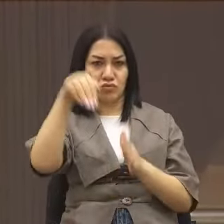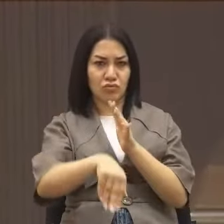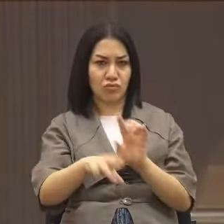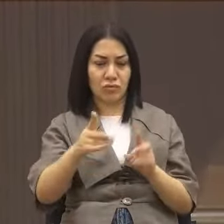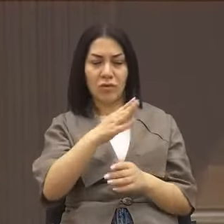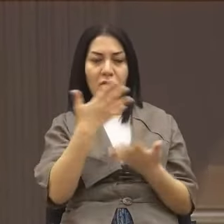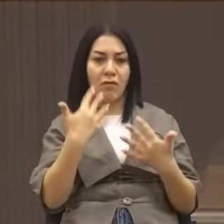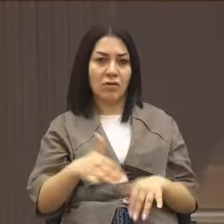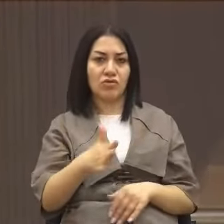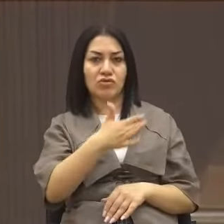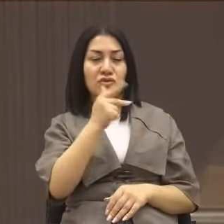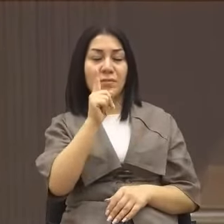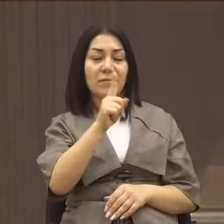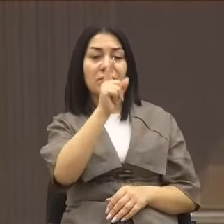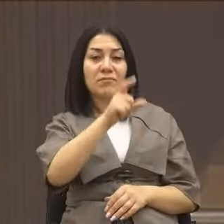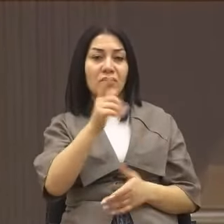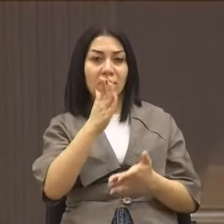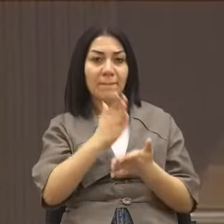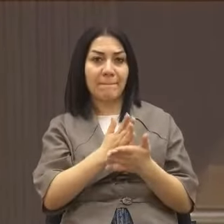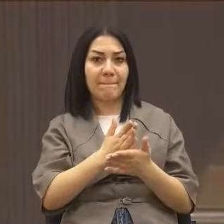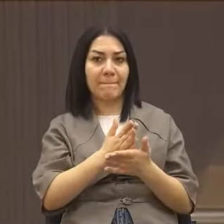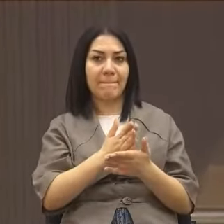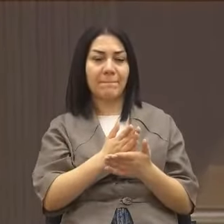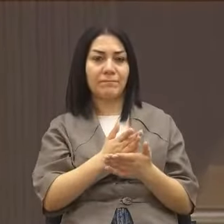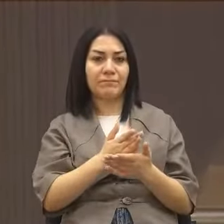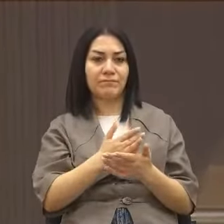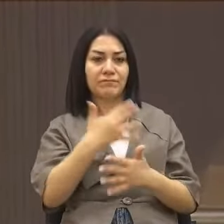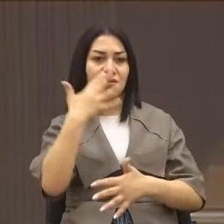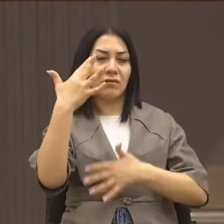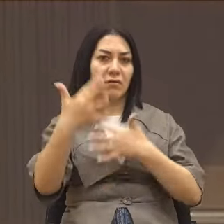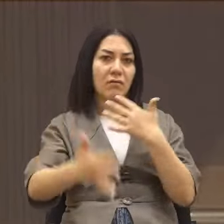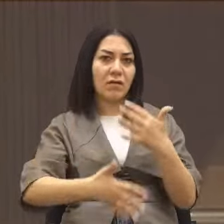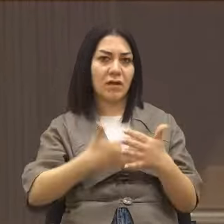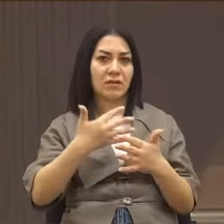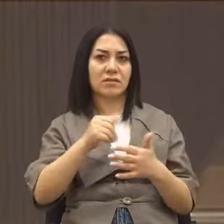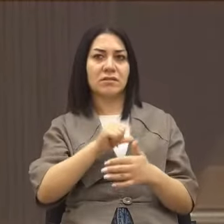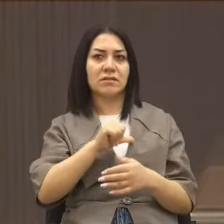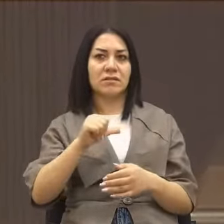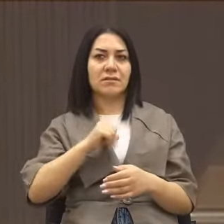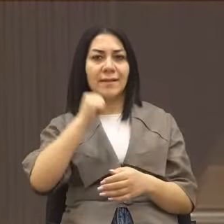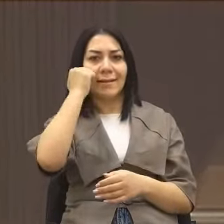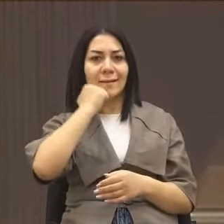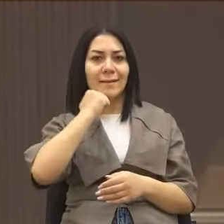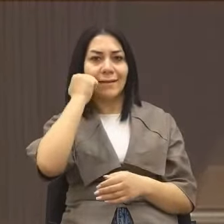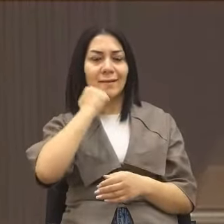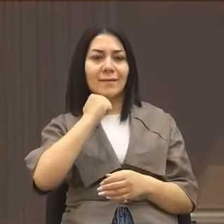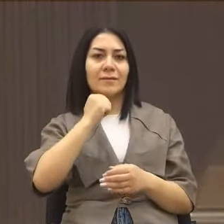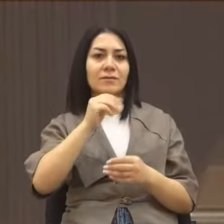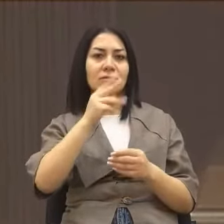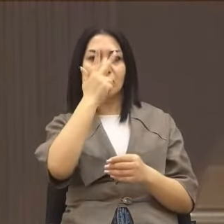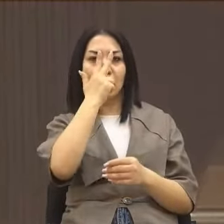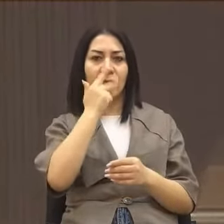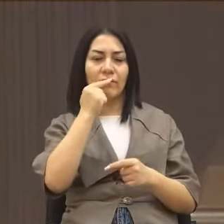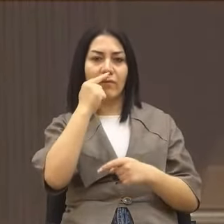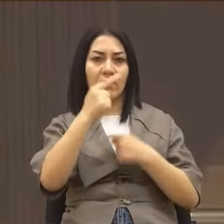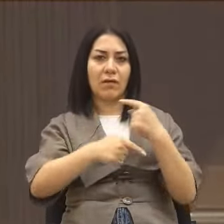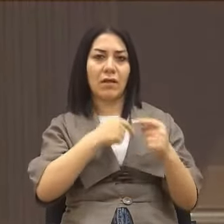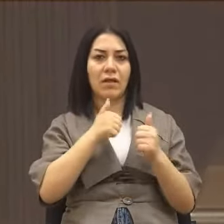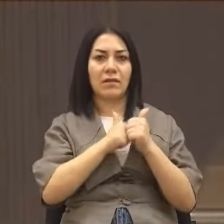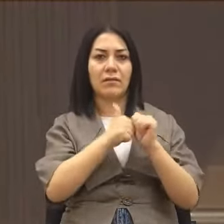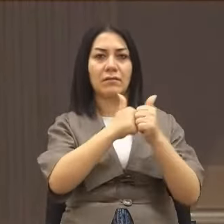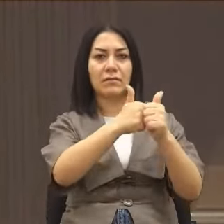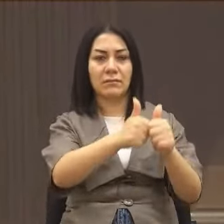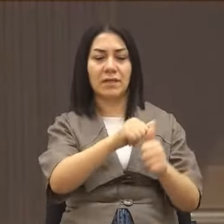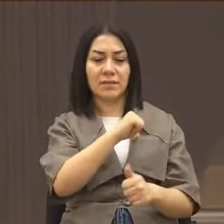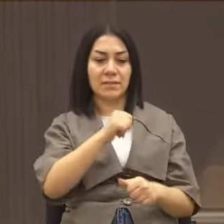դեպքերի բերումով մարդիկ գտնվում են խուճուճ եւ իներցիոն պայմանավորվածությունների տիրույթում։ Այս